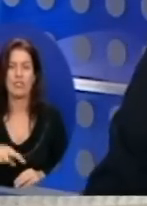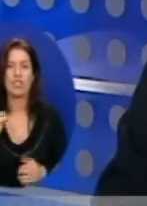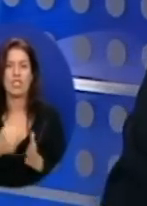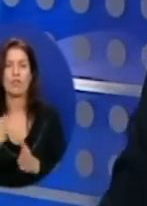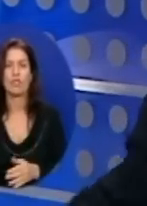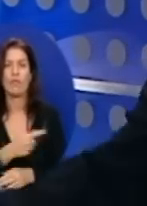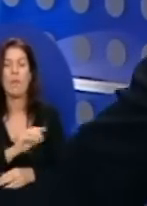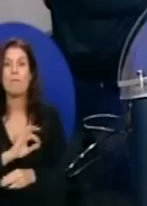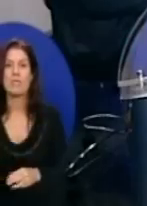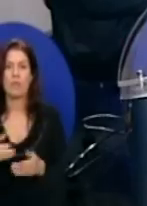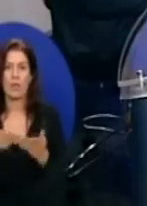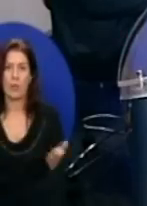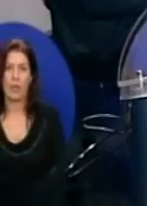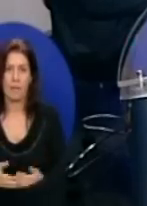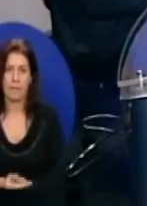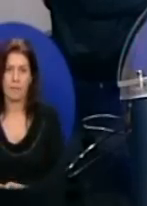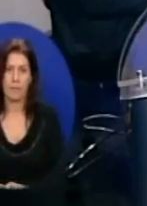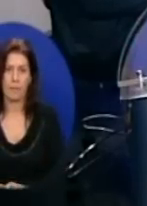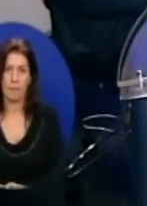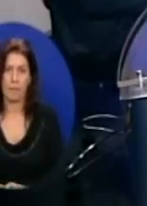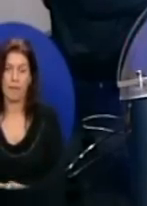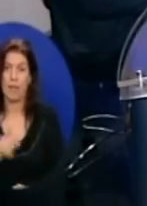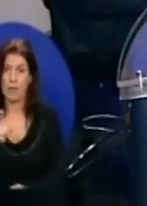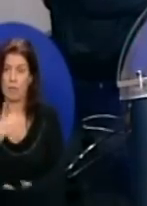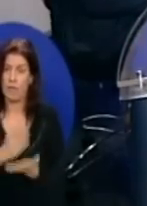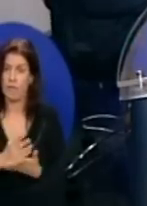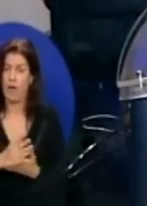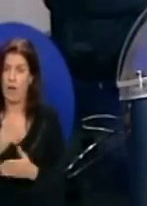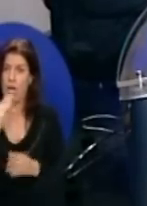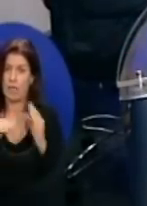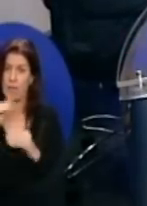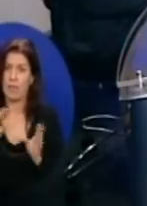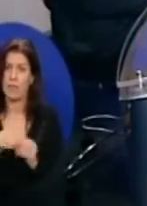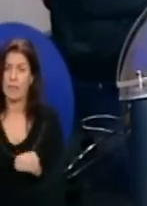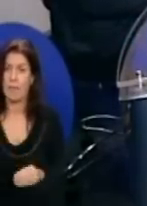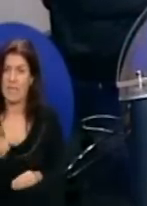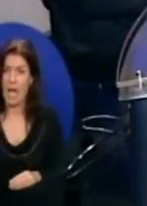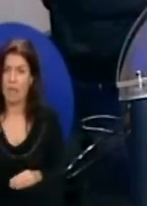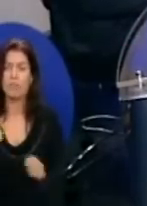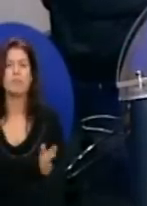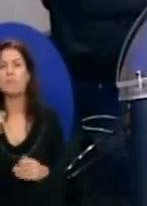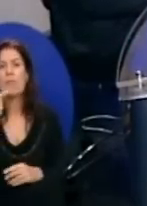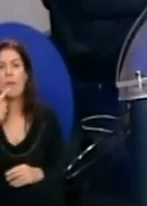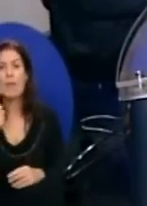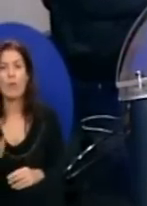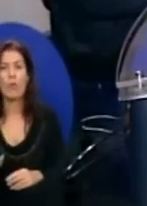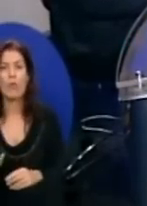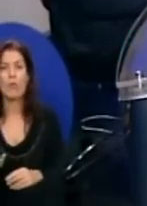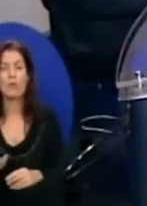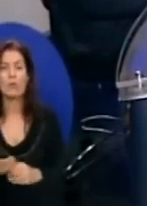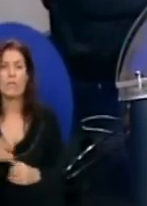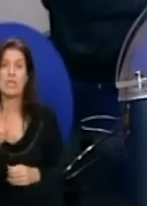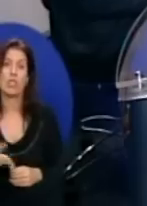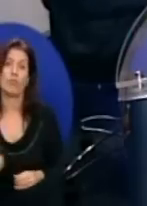שבוע מצוין לכולכם. אגב, תגידי, דיברתם עם מנהלים? כלומר, אנחנו מדברים עם מנהלים. ומה הם אומרים? אנחנו לא כאלה? יש אומרים...